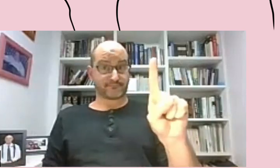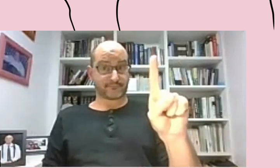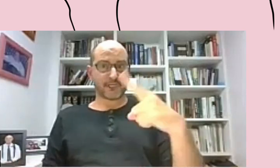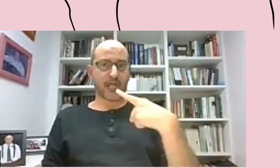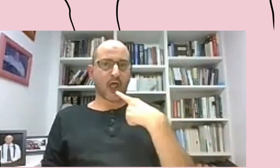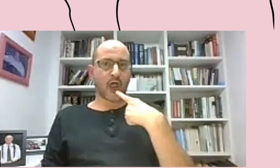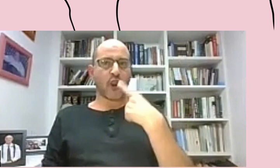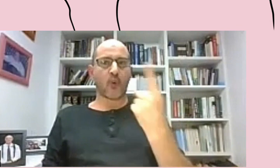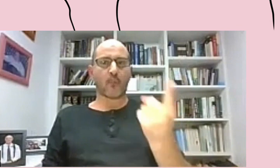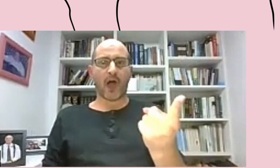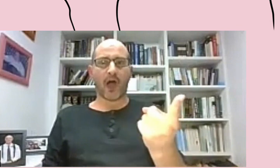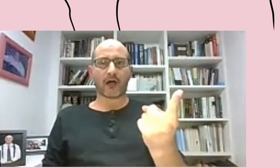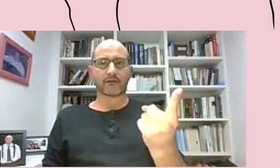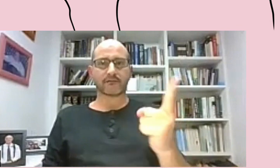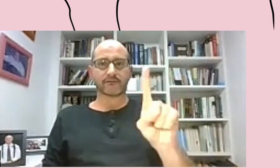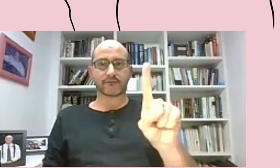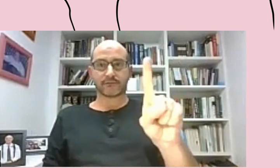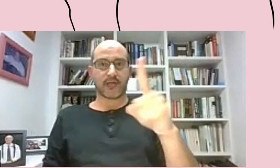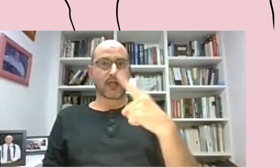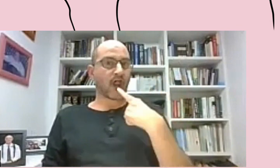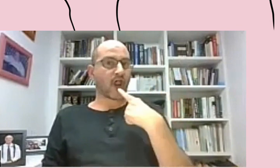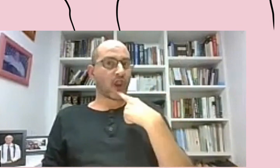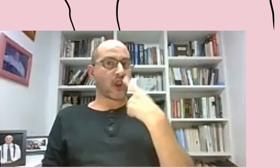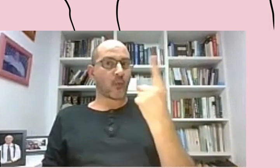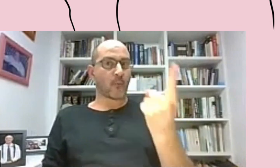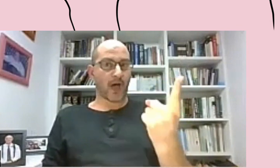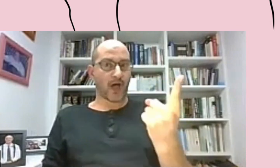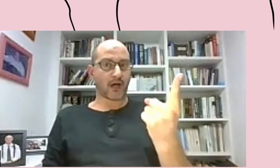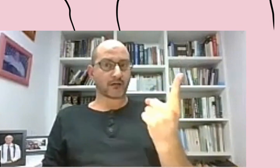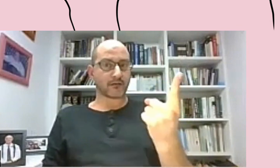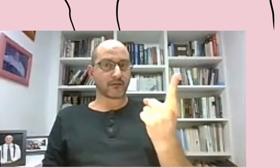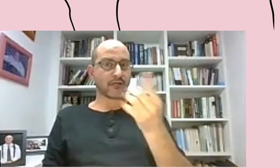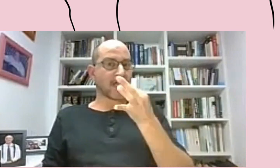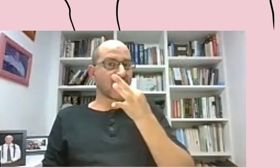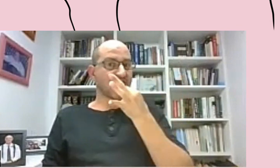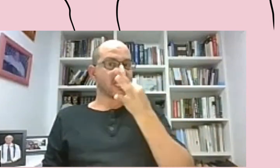למשל, לומר,